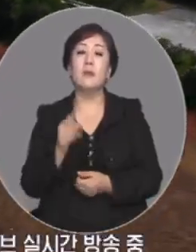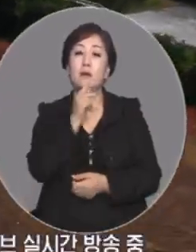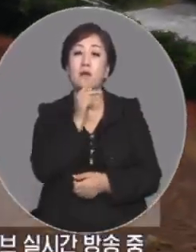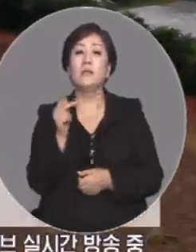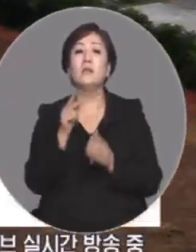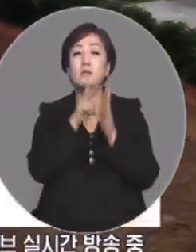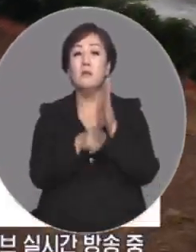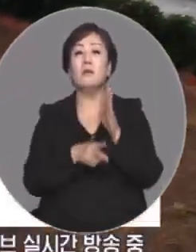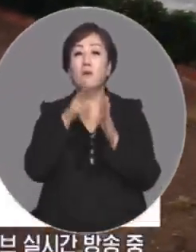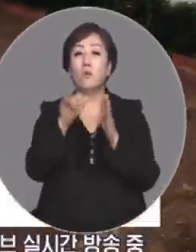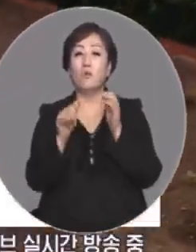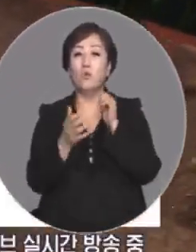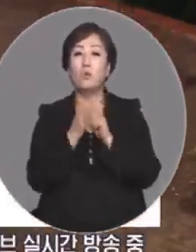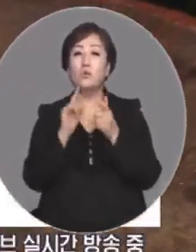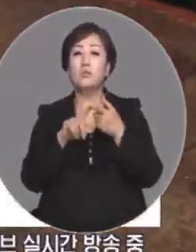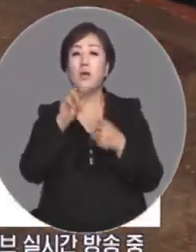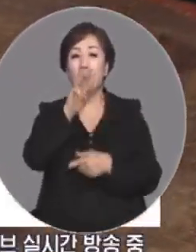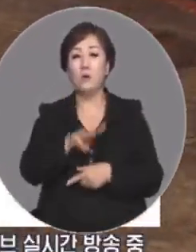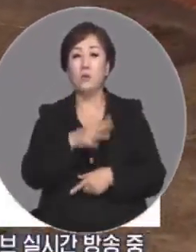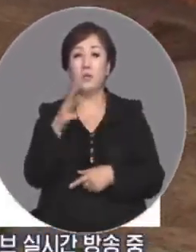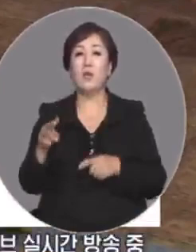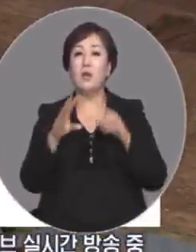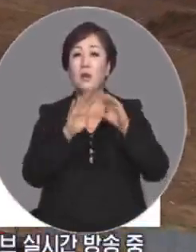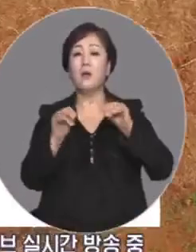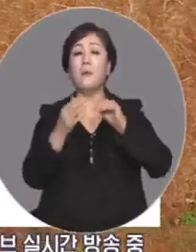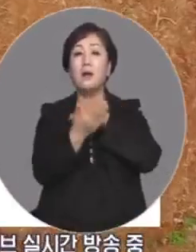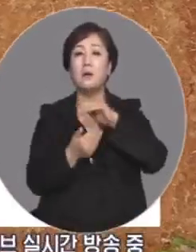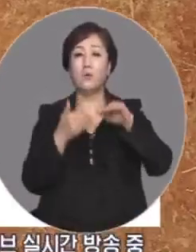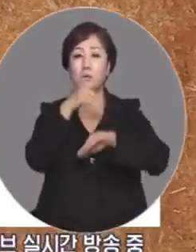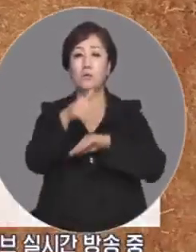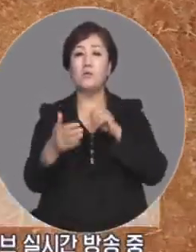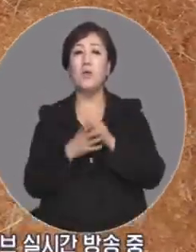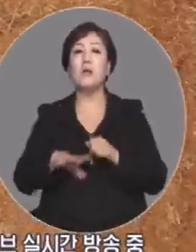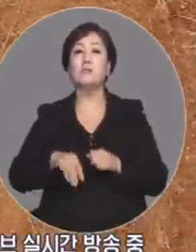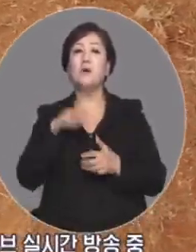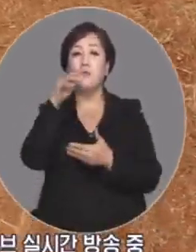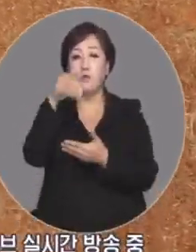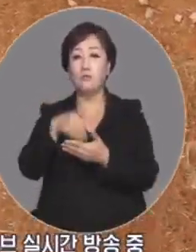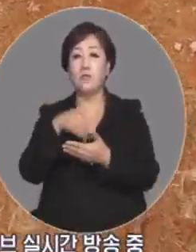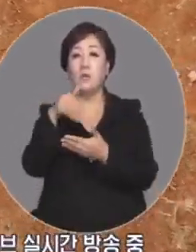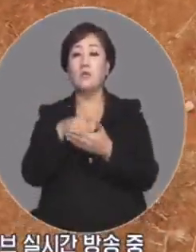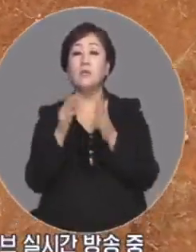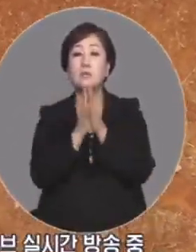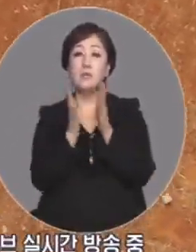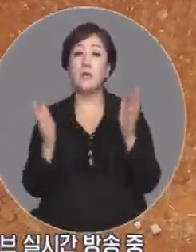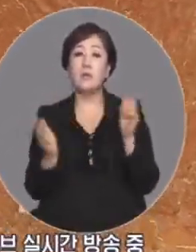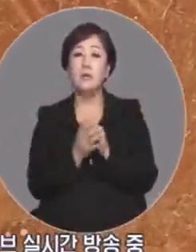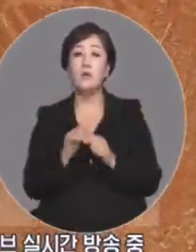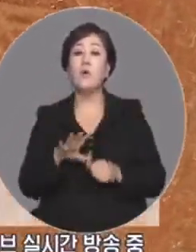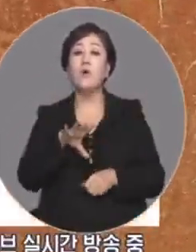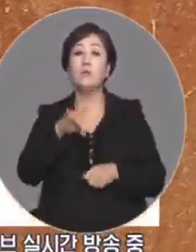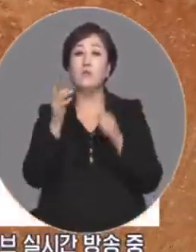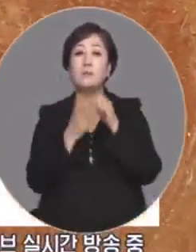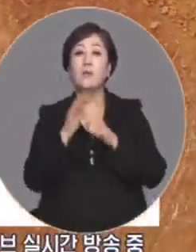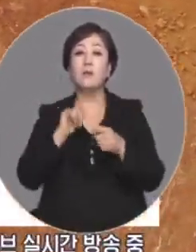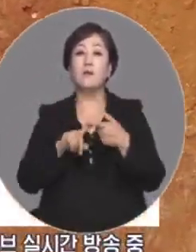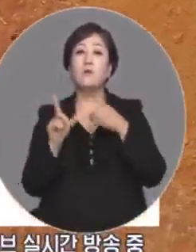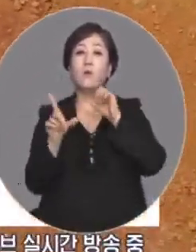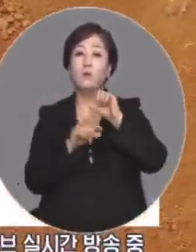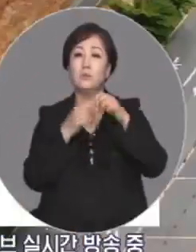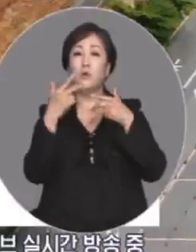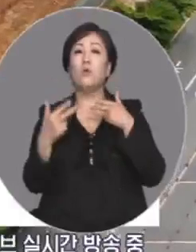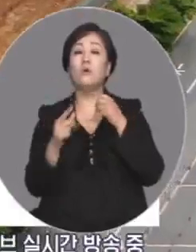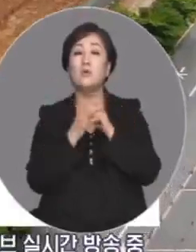KTX 롯데 복합완성센터 개발 예정 부지에 처음으로 굴착기가 등장했습니다. 정식 착공식은 다음 달